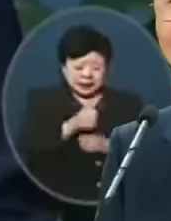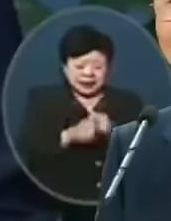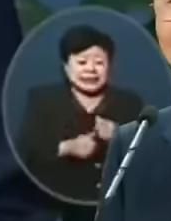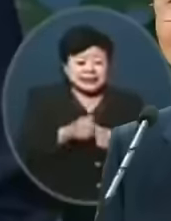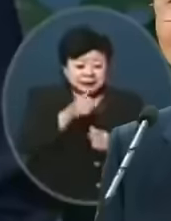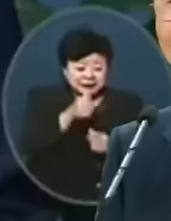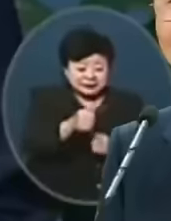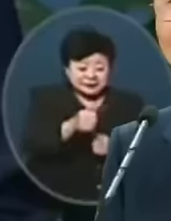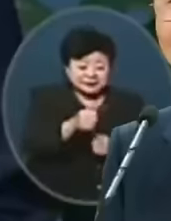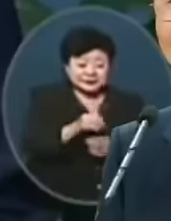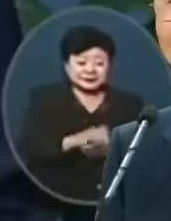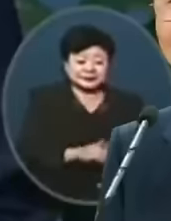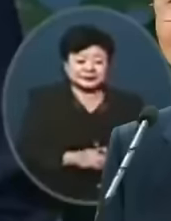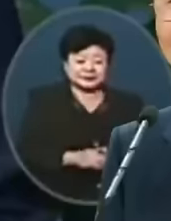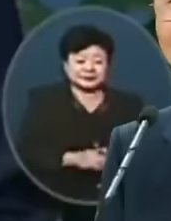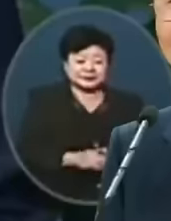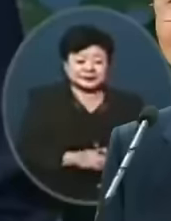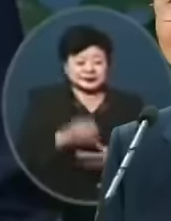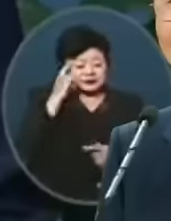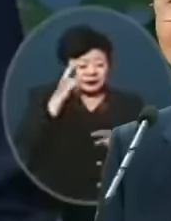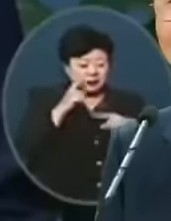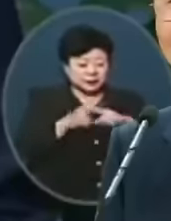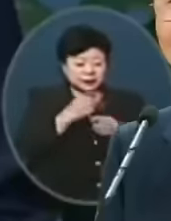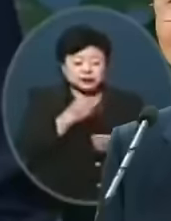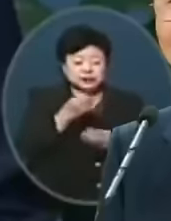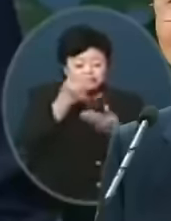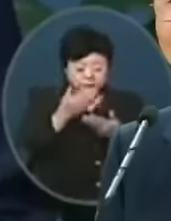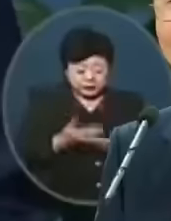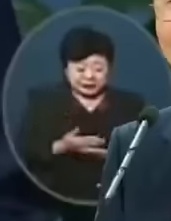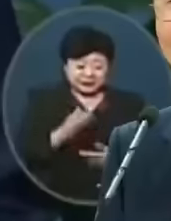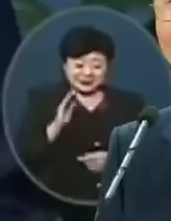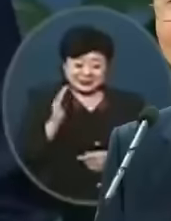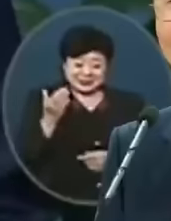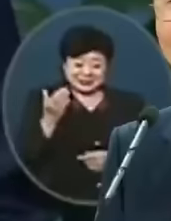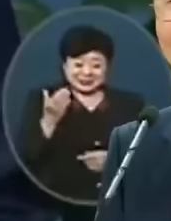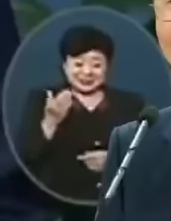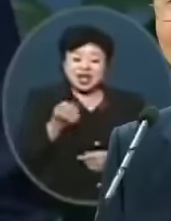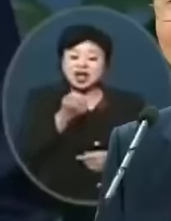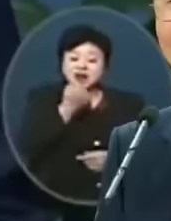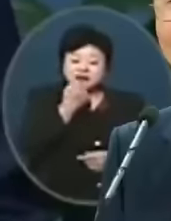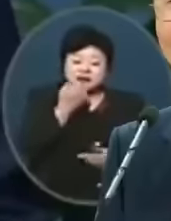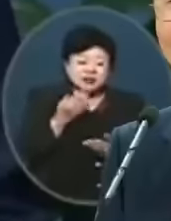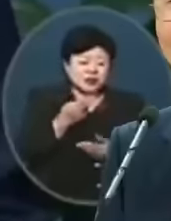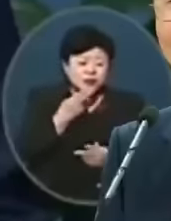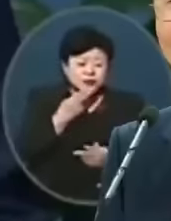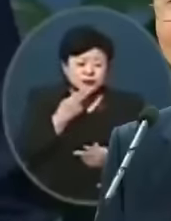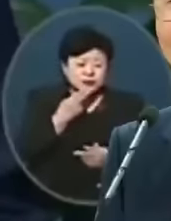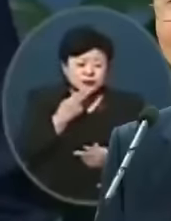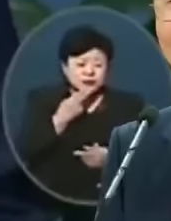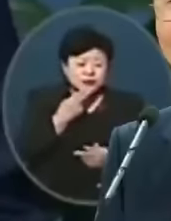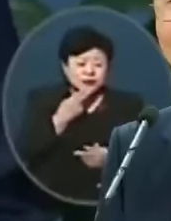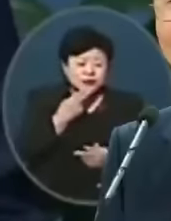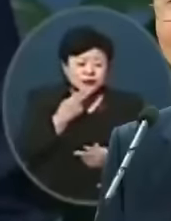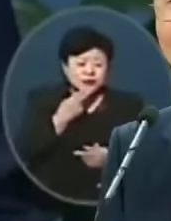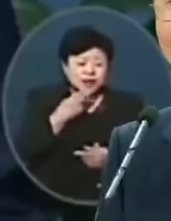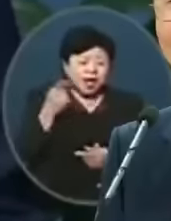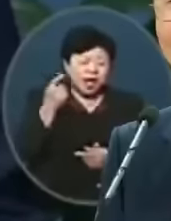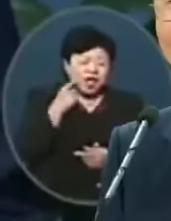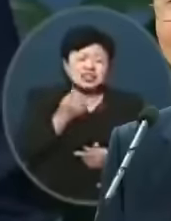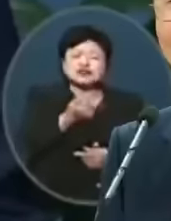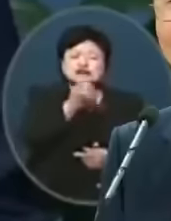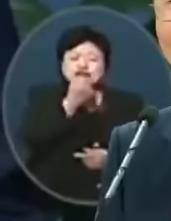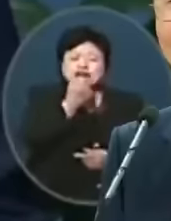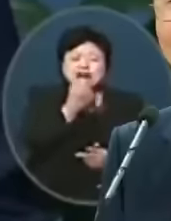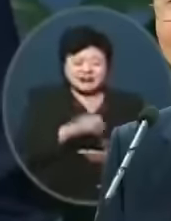하나님의 긍정적인 축복이 집안에 가득 차게 해야 되는데 웃을 일이 없지 않습니까? 그럼 거짓으로도